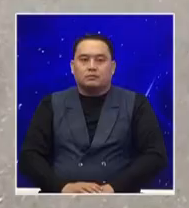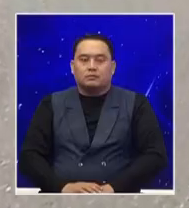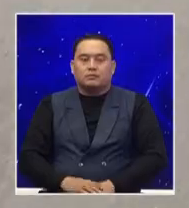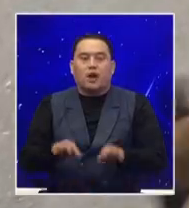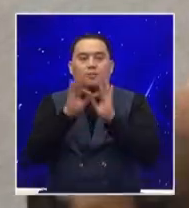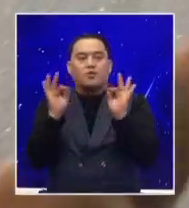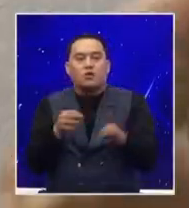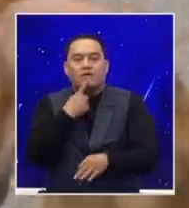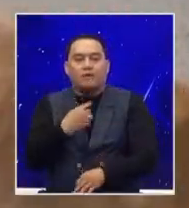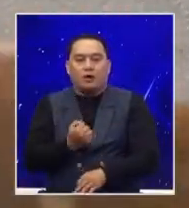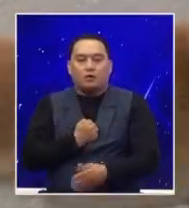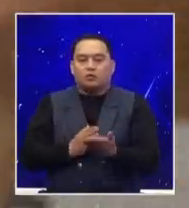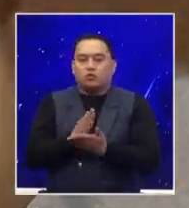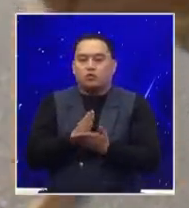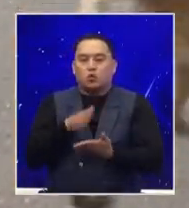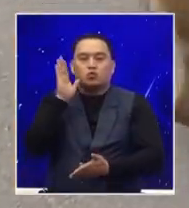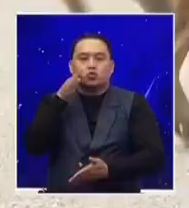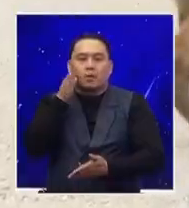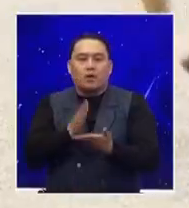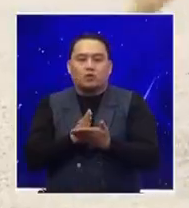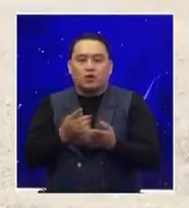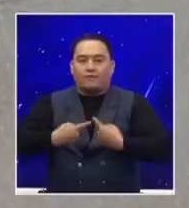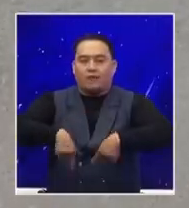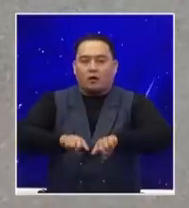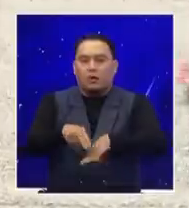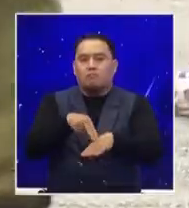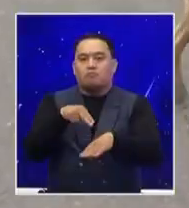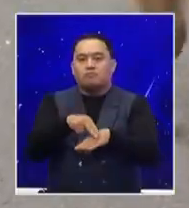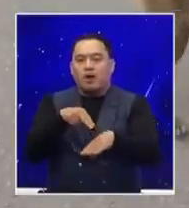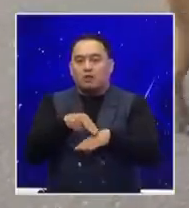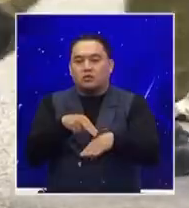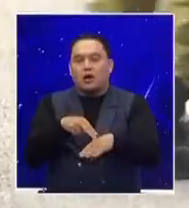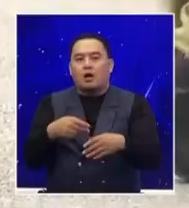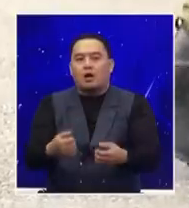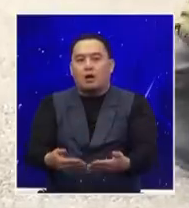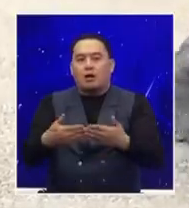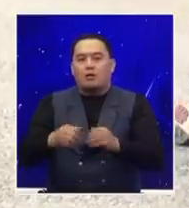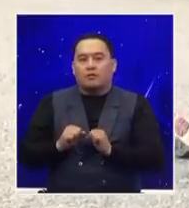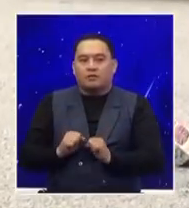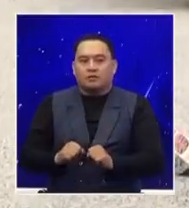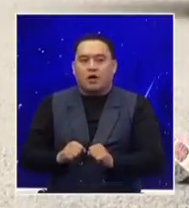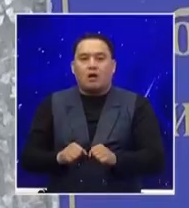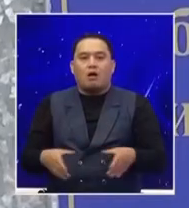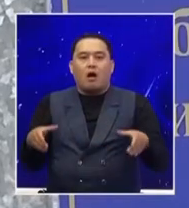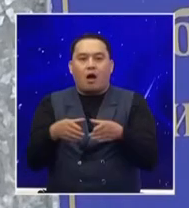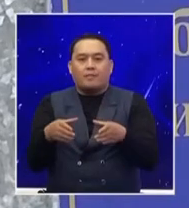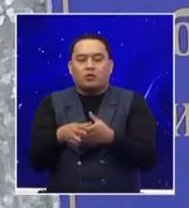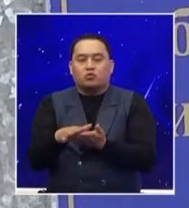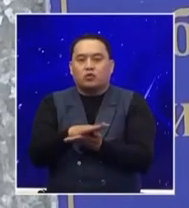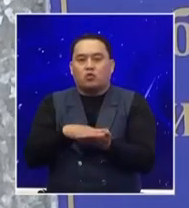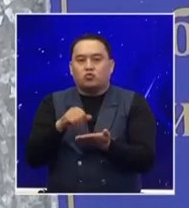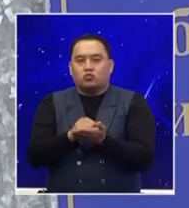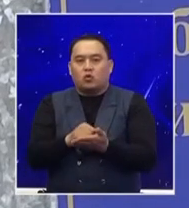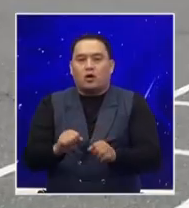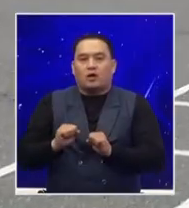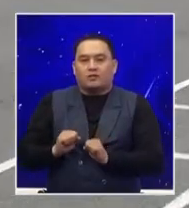Таким образом, военнослужащими кинологической службы отдела военной полиции гарнизона предотвращается действие диверсионно-разведывательных групп